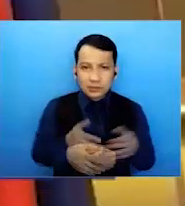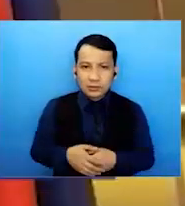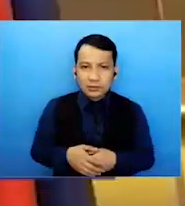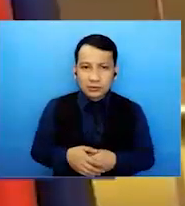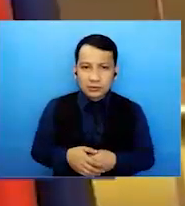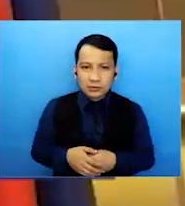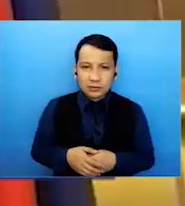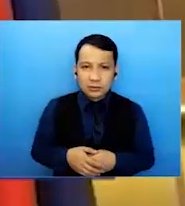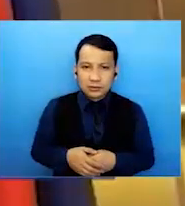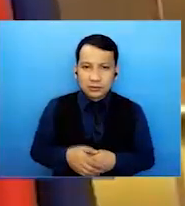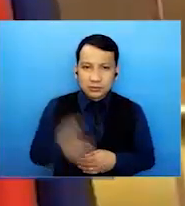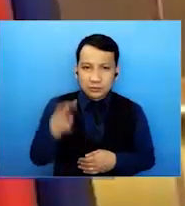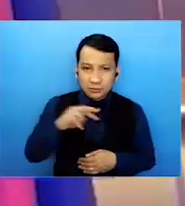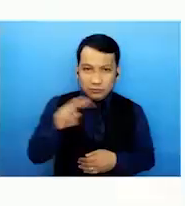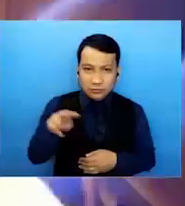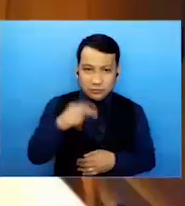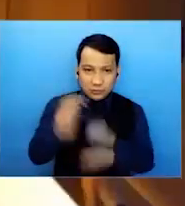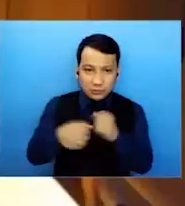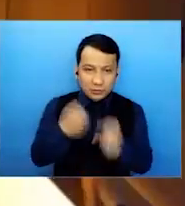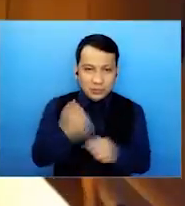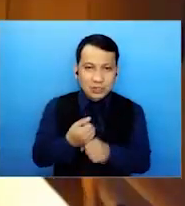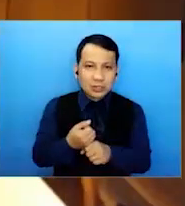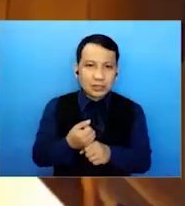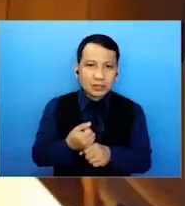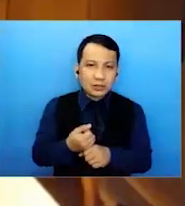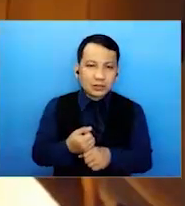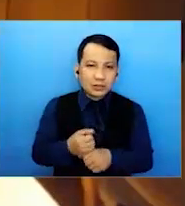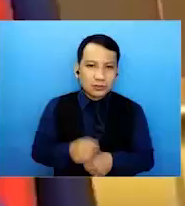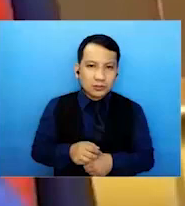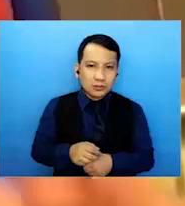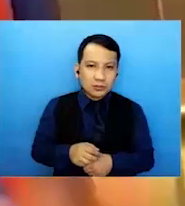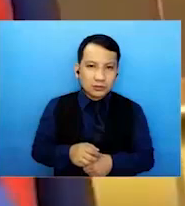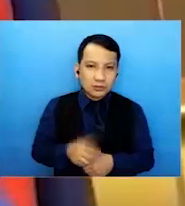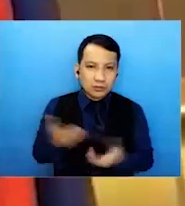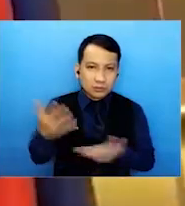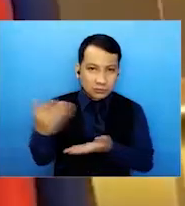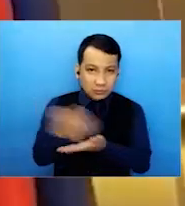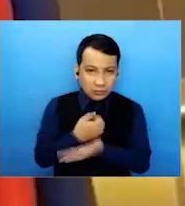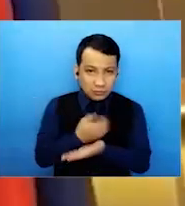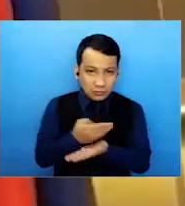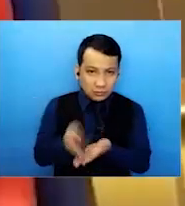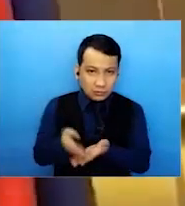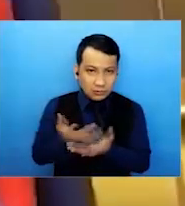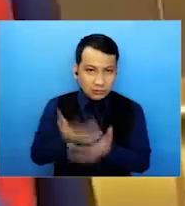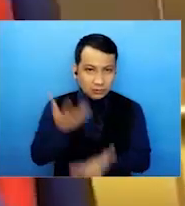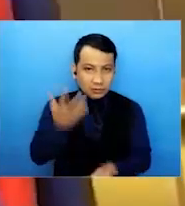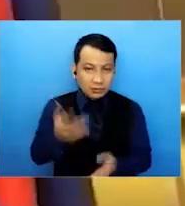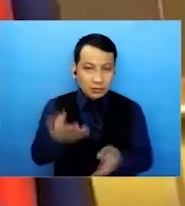priority agenda of the country. Pero saan kukuha ng pondo dyan? Mayayaman ang bansa natin.